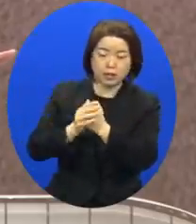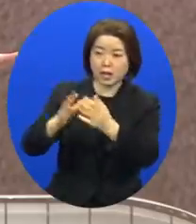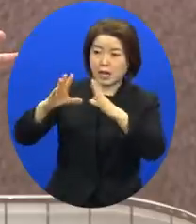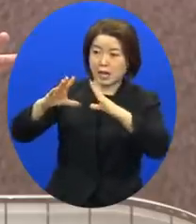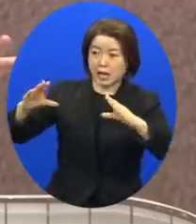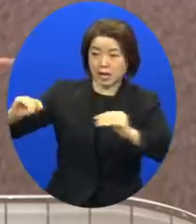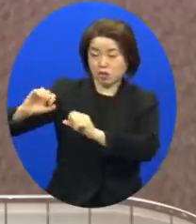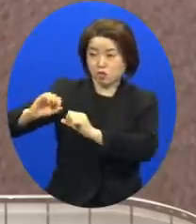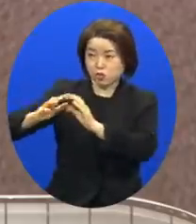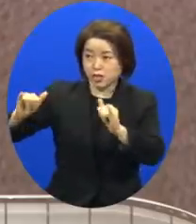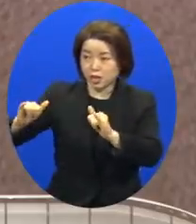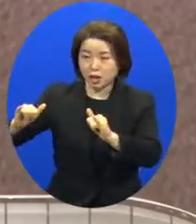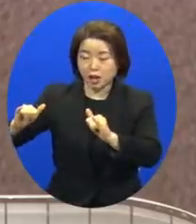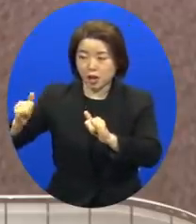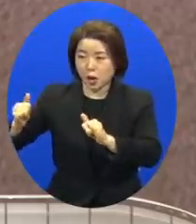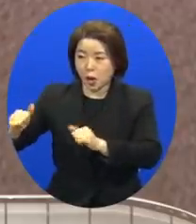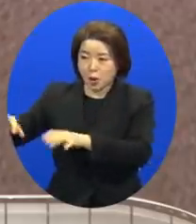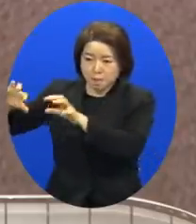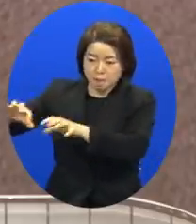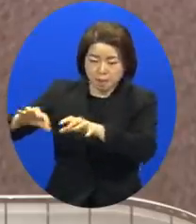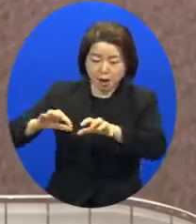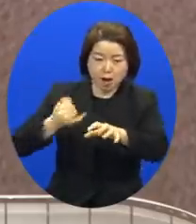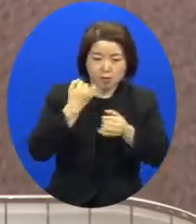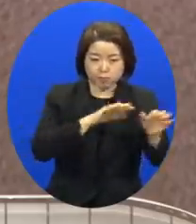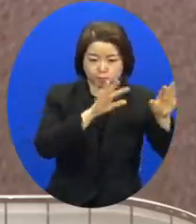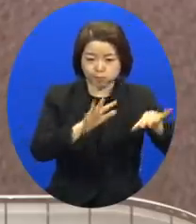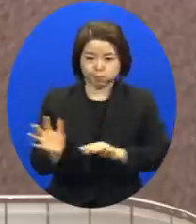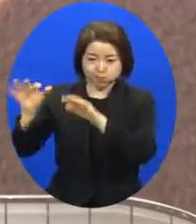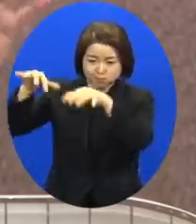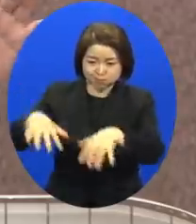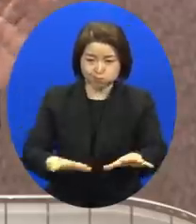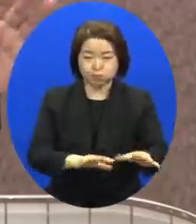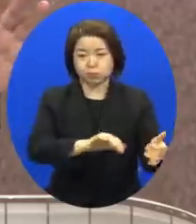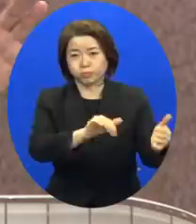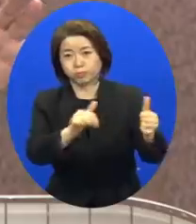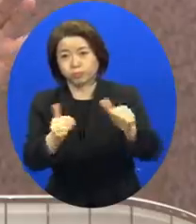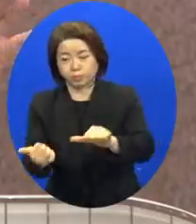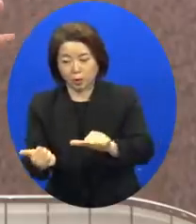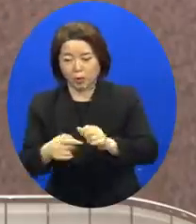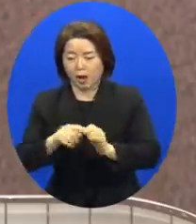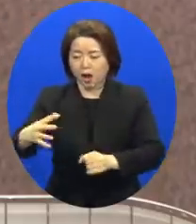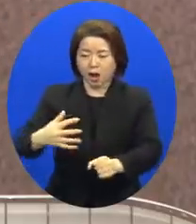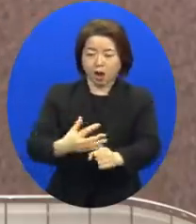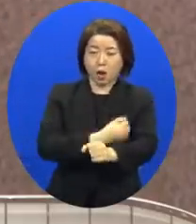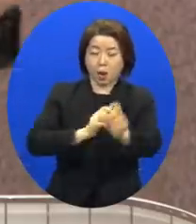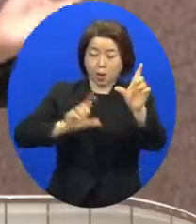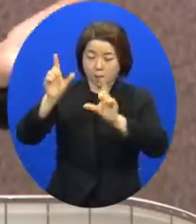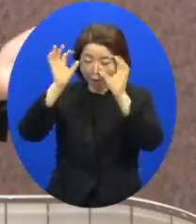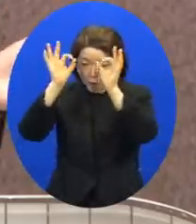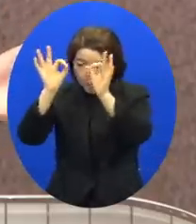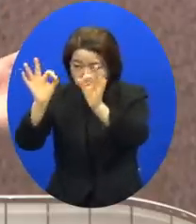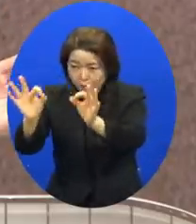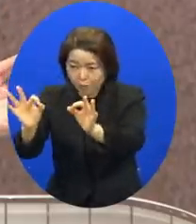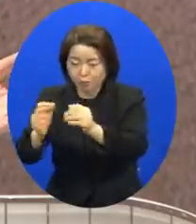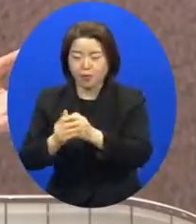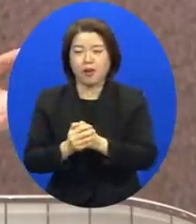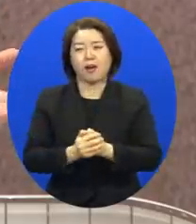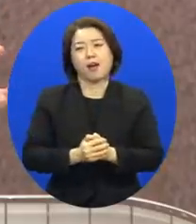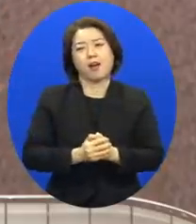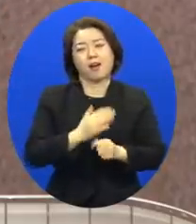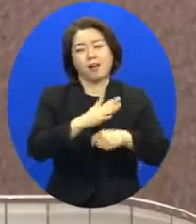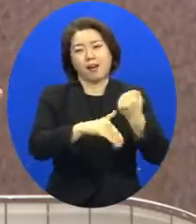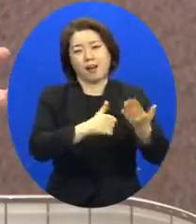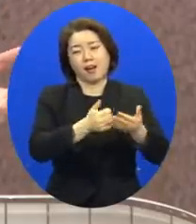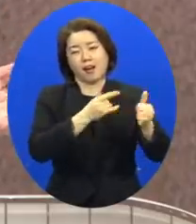홍해 바다에 다 수장 되어버립니다 그 엄청난 광경을 보면서 그들이 하나님께 노래를 부릅니다